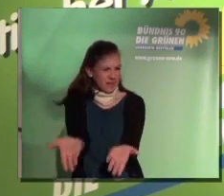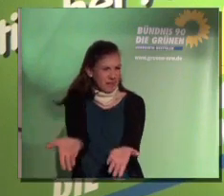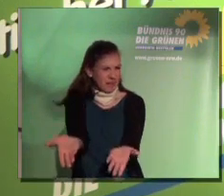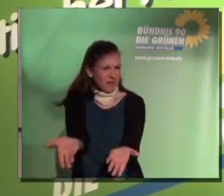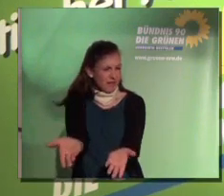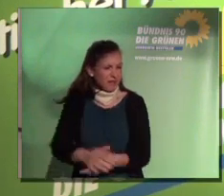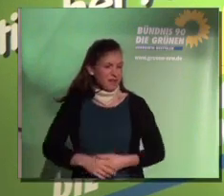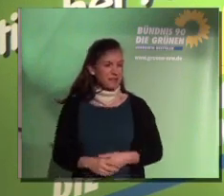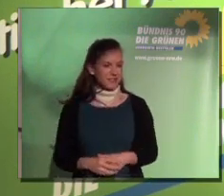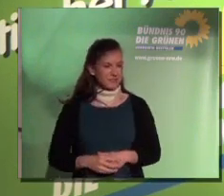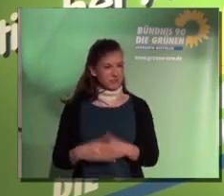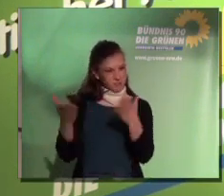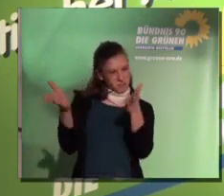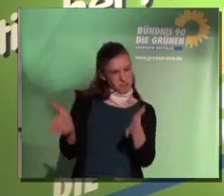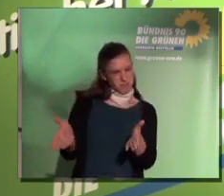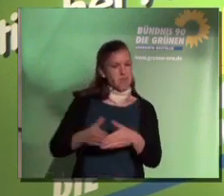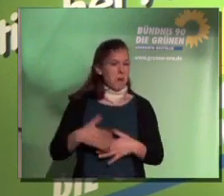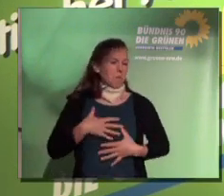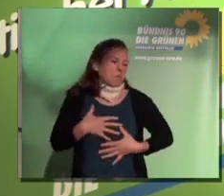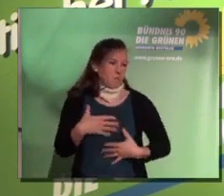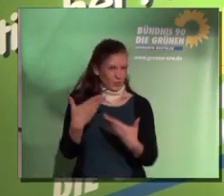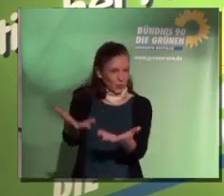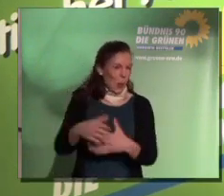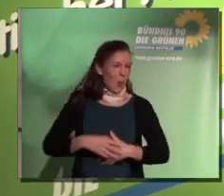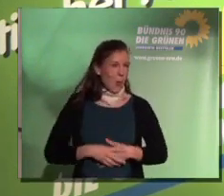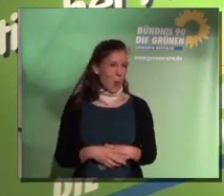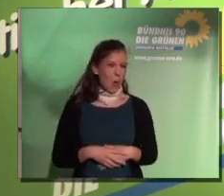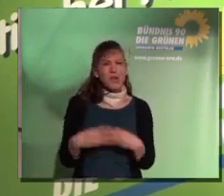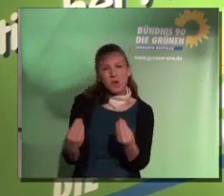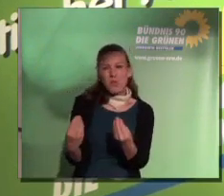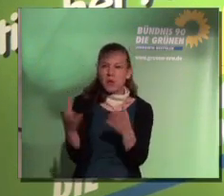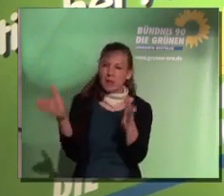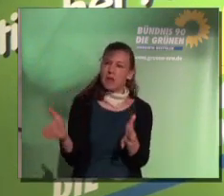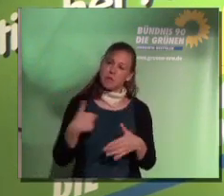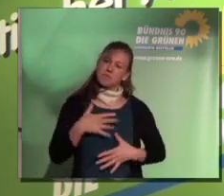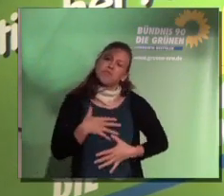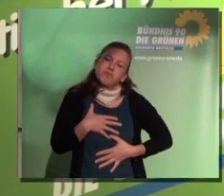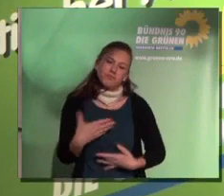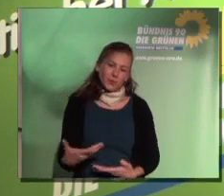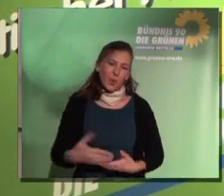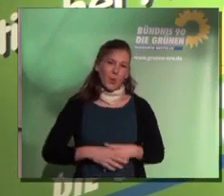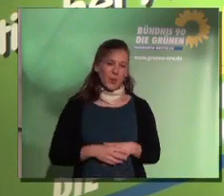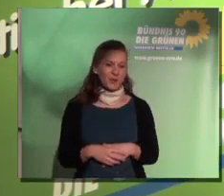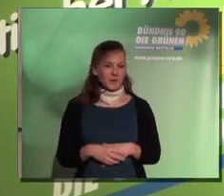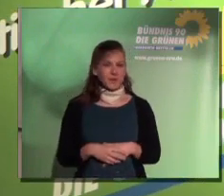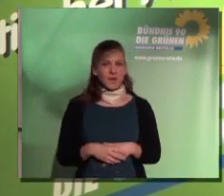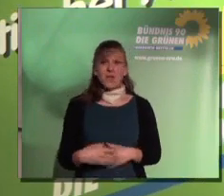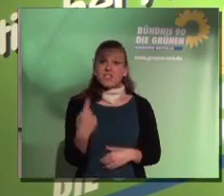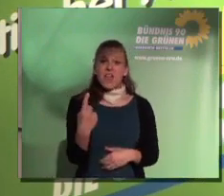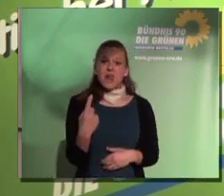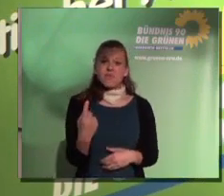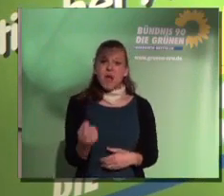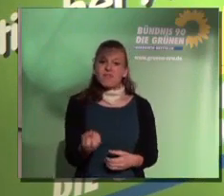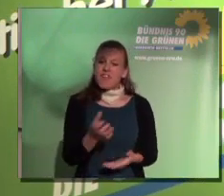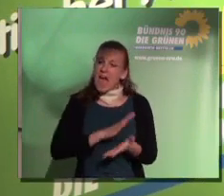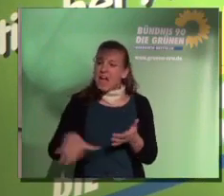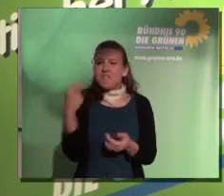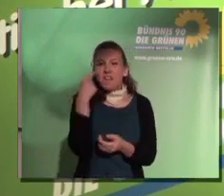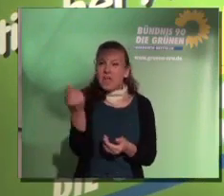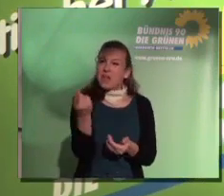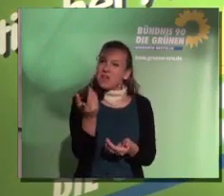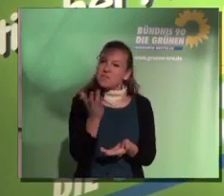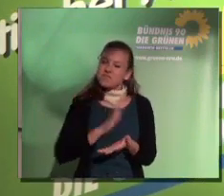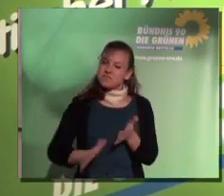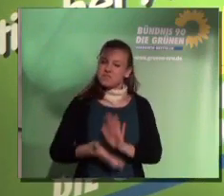also mag ich ja irgendwie so, ne? So gemütlich, ja, so. Und er ist auch sehr pragmatisch, ja? Peter